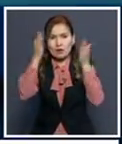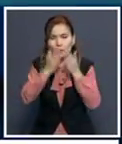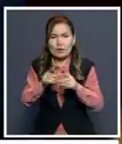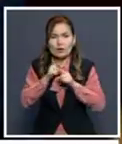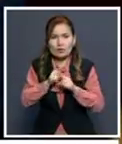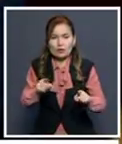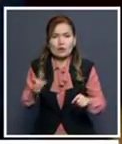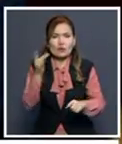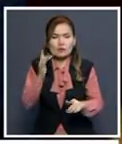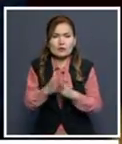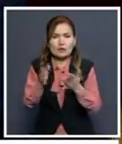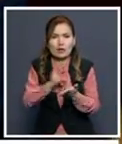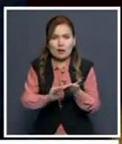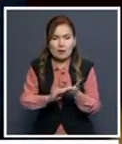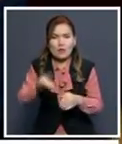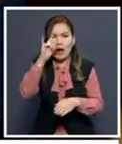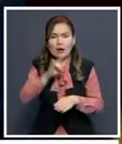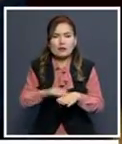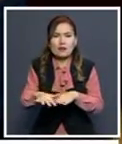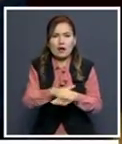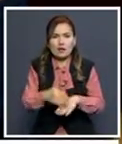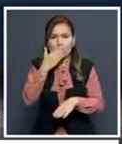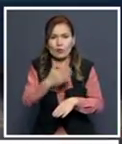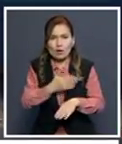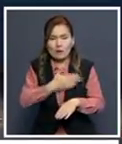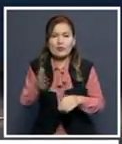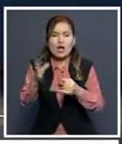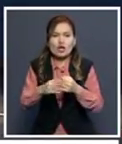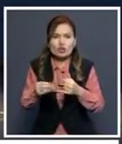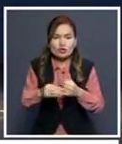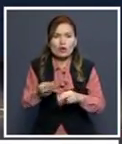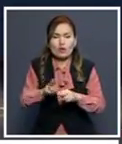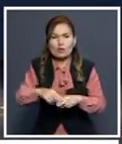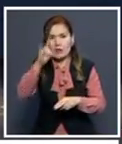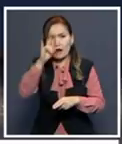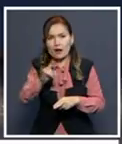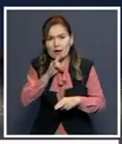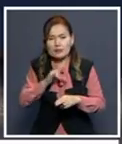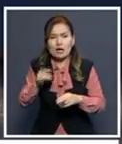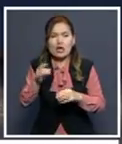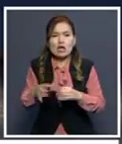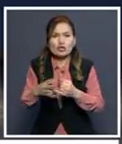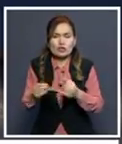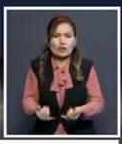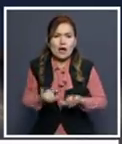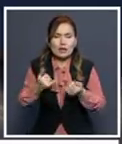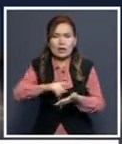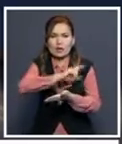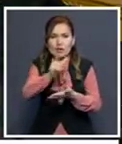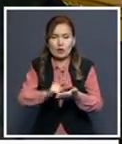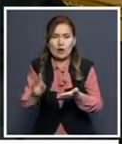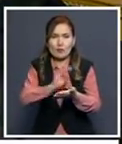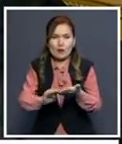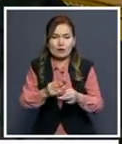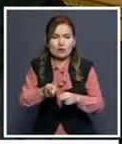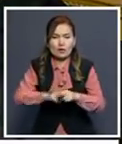ұрымтал ойлары жұрт жүрегіне жетті. Ел мен жердің бүгіні мен ертеңі туралы көсілген ой көсем сөз тудырды. Бүгінгі буын Сұраған Рахметұлының